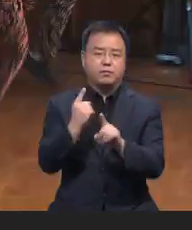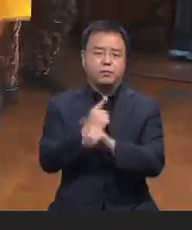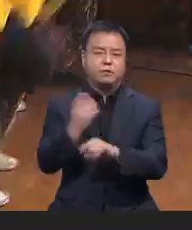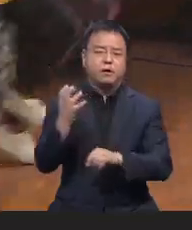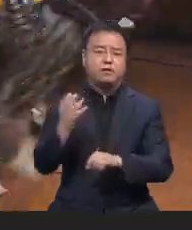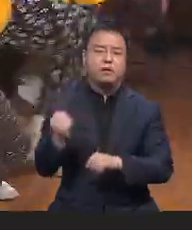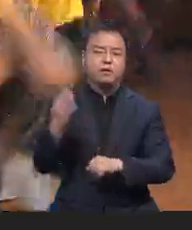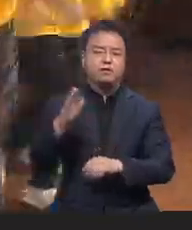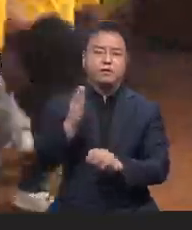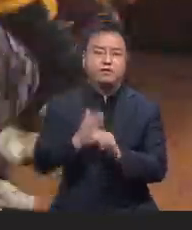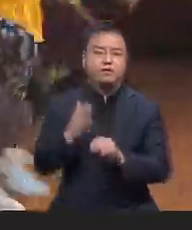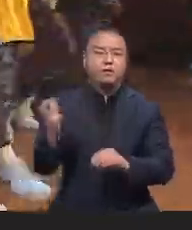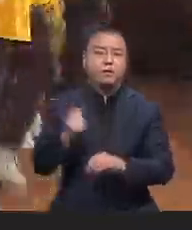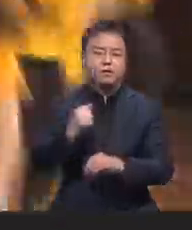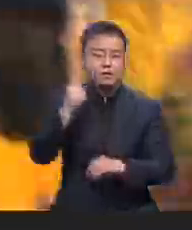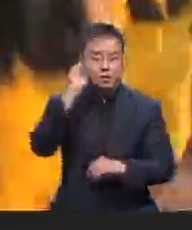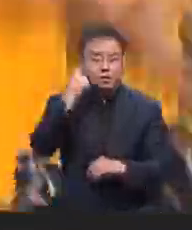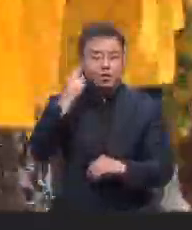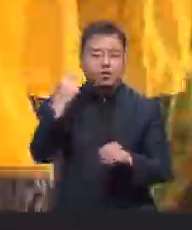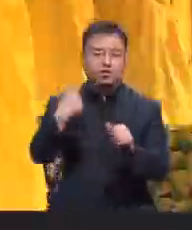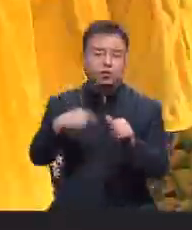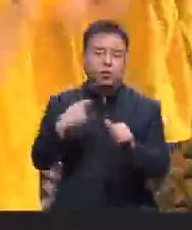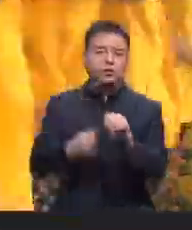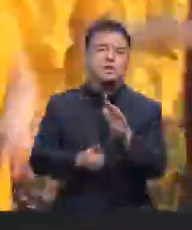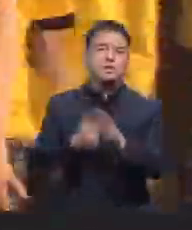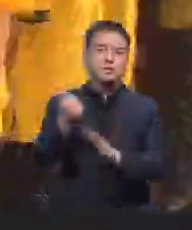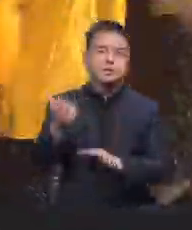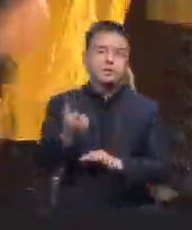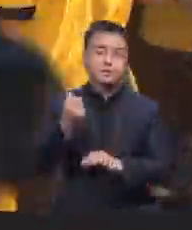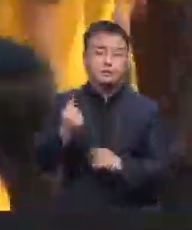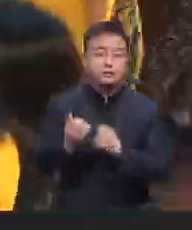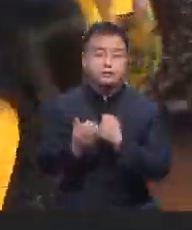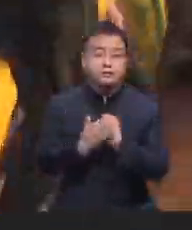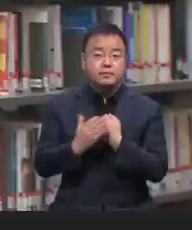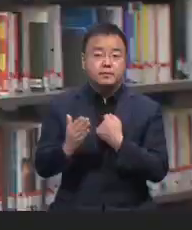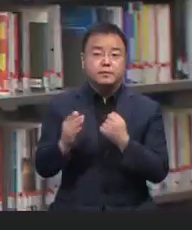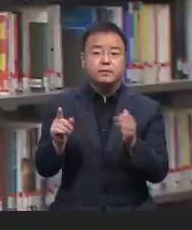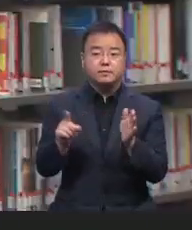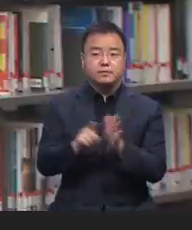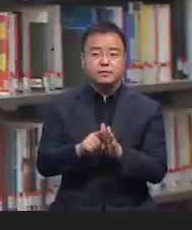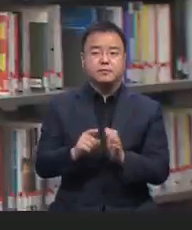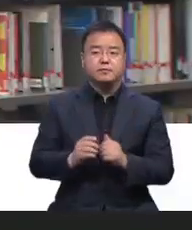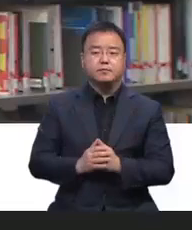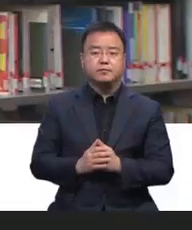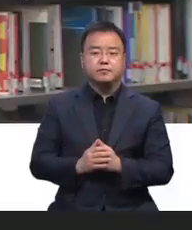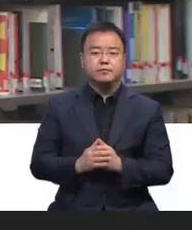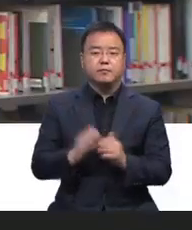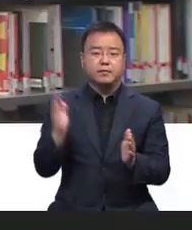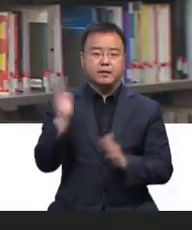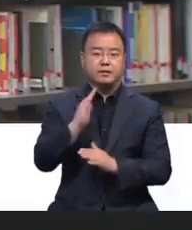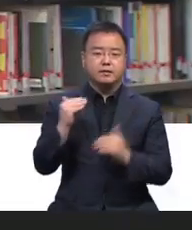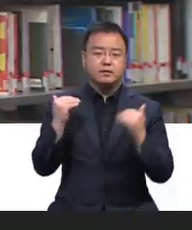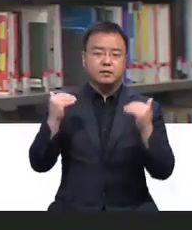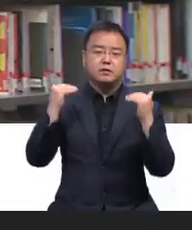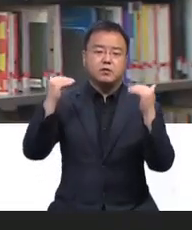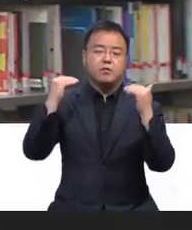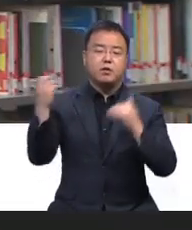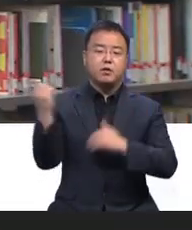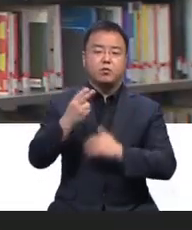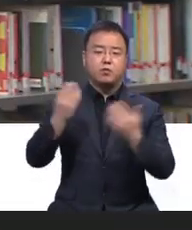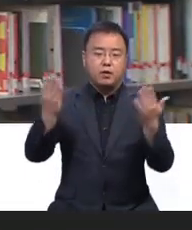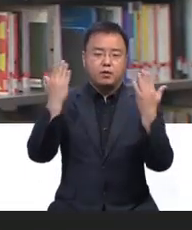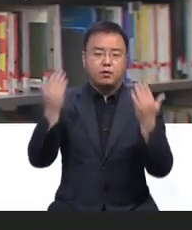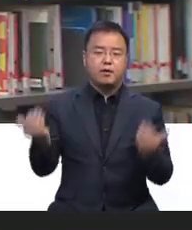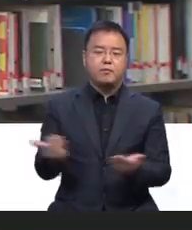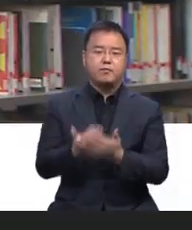중심을 잡을 수 있었던 건 교육이 희망이라는 믿음 때문이었습니다. 학생들의 성장과 학교의 발전을